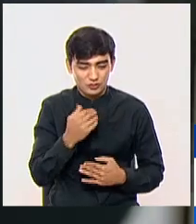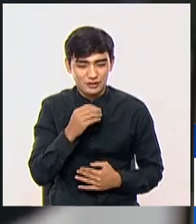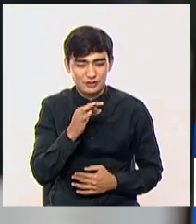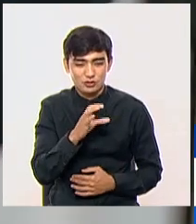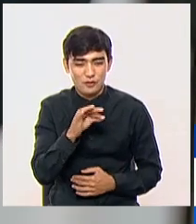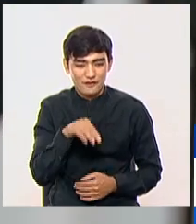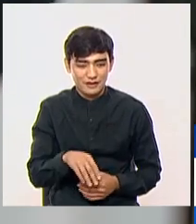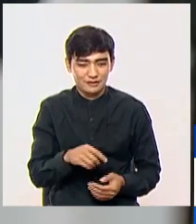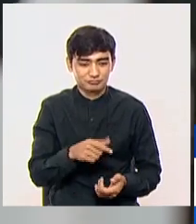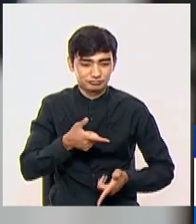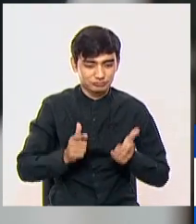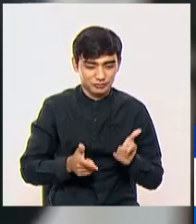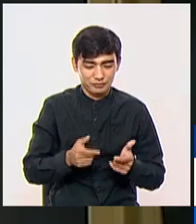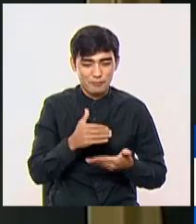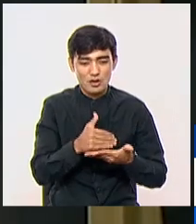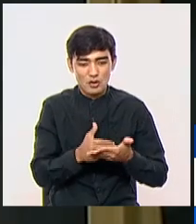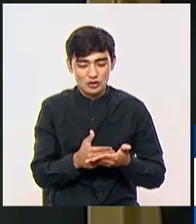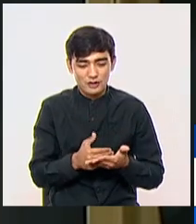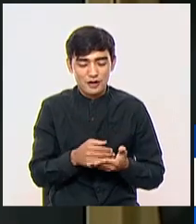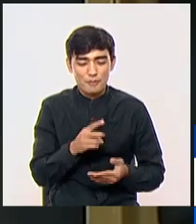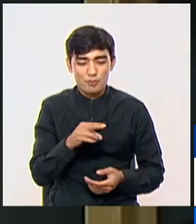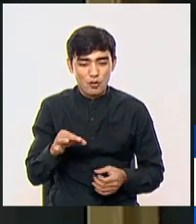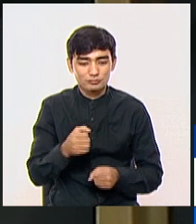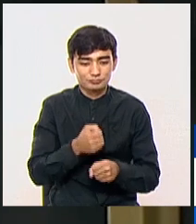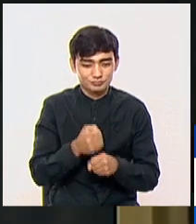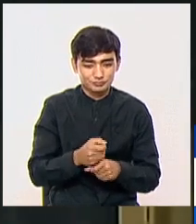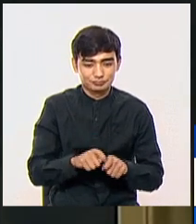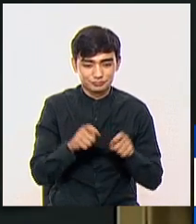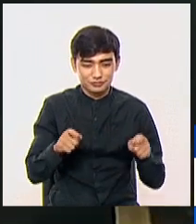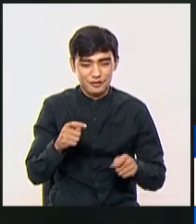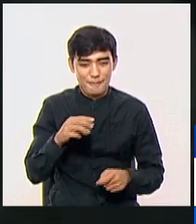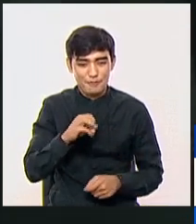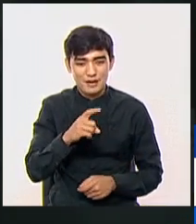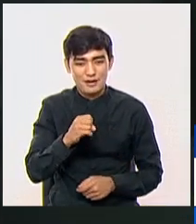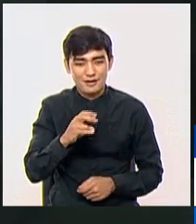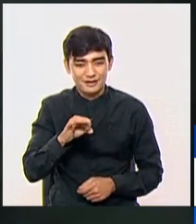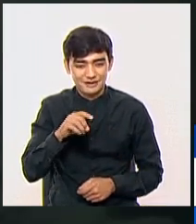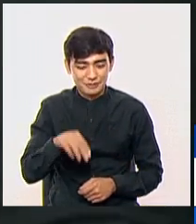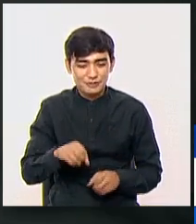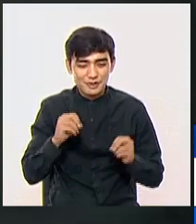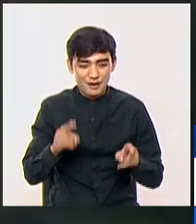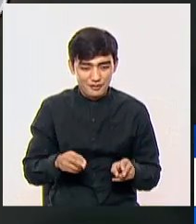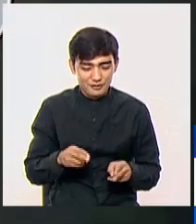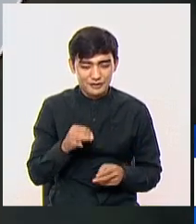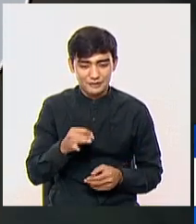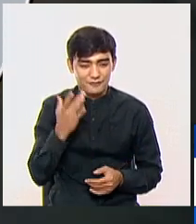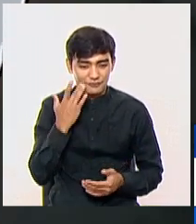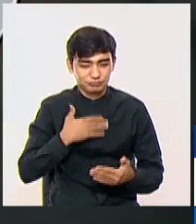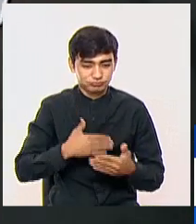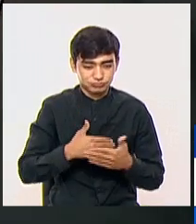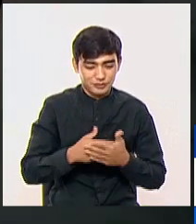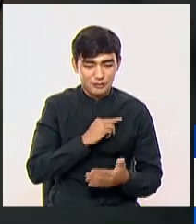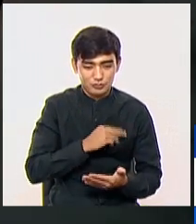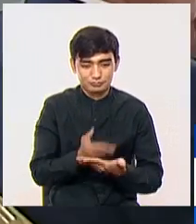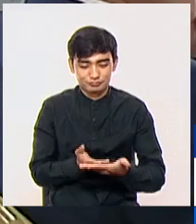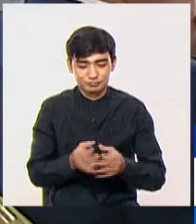стран-участниц внести конкретные предложения по выработке и созданию механизма превентивных мер и активнее проводить разъяснительную